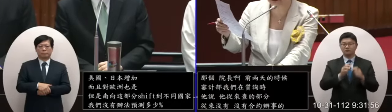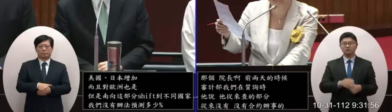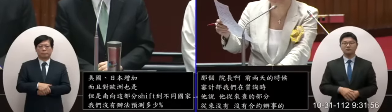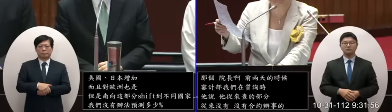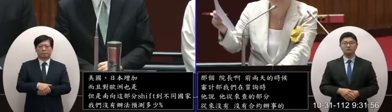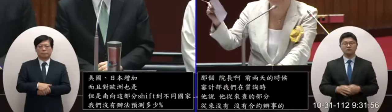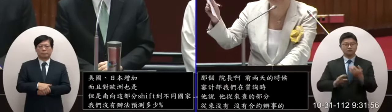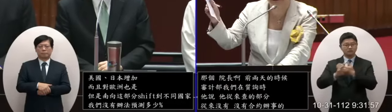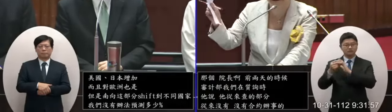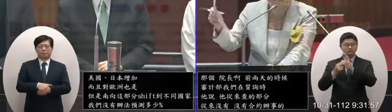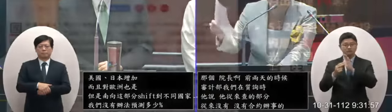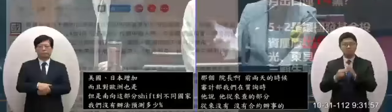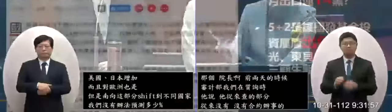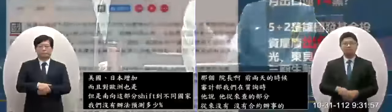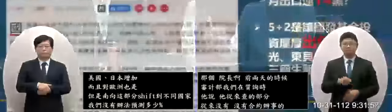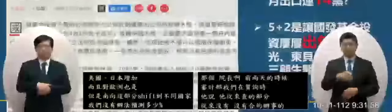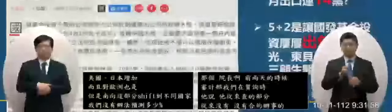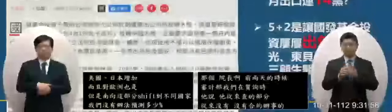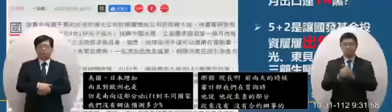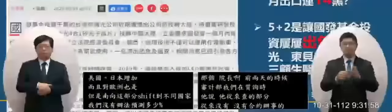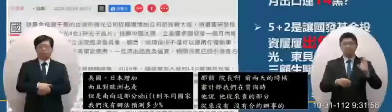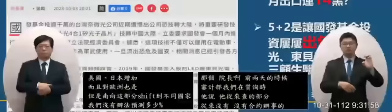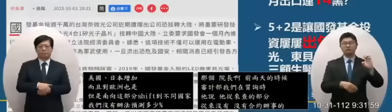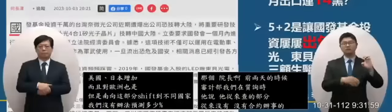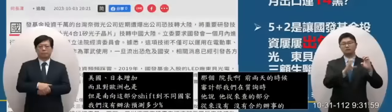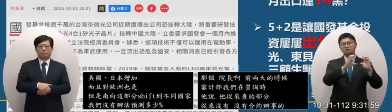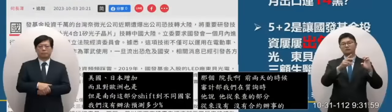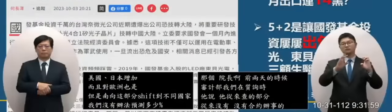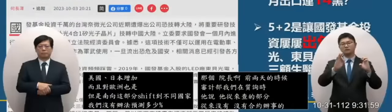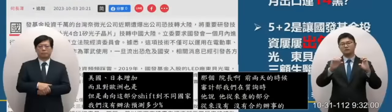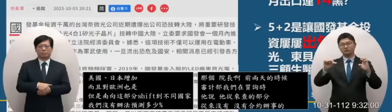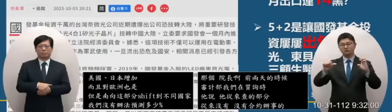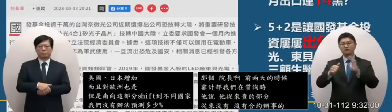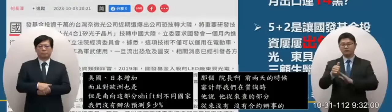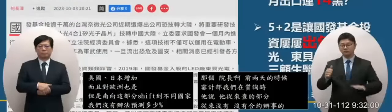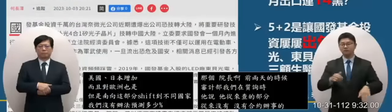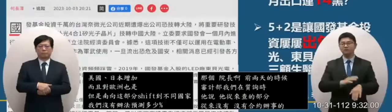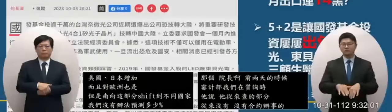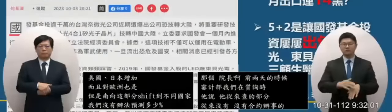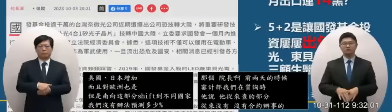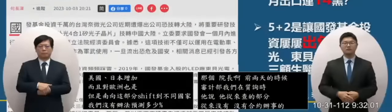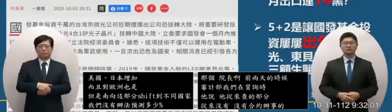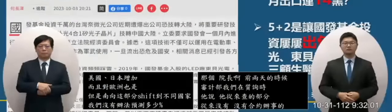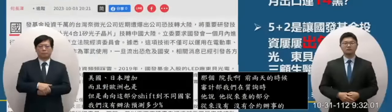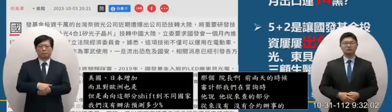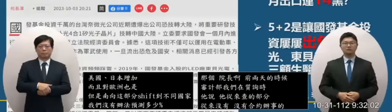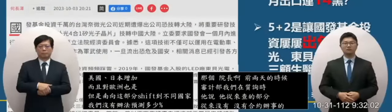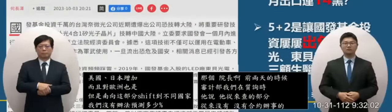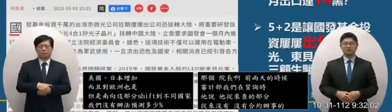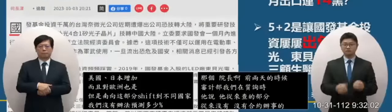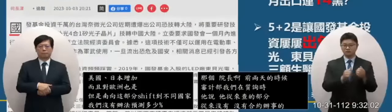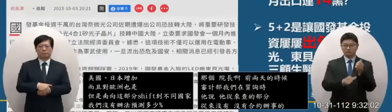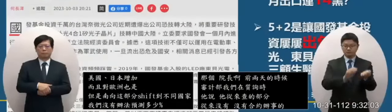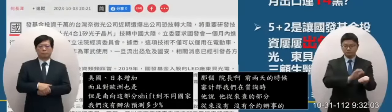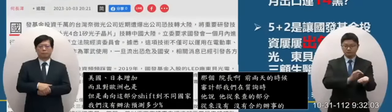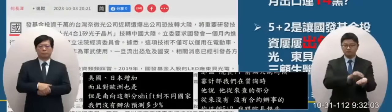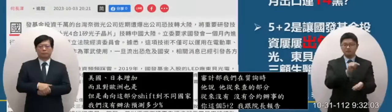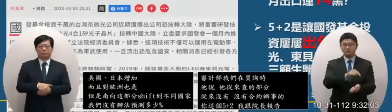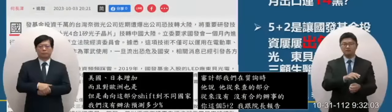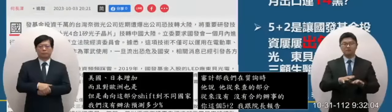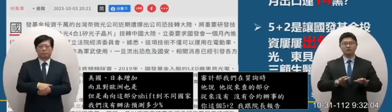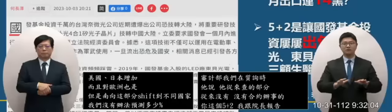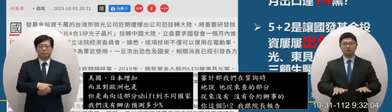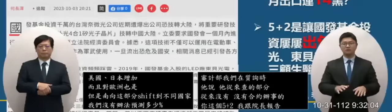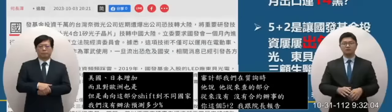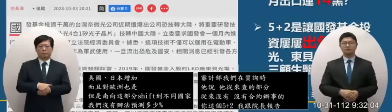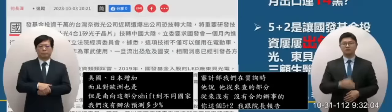慧机械的部分呢会受到 ECFA 终止，机械业嘛，受的惨重。然后呢，你的生医的部分呢，我们看到目前呢就